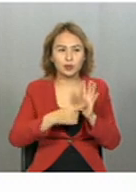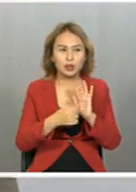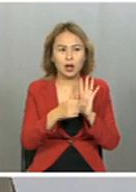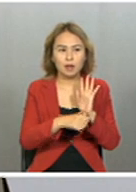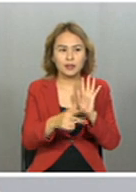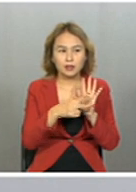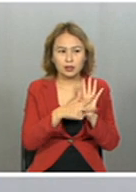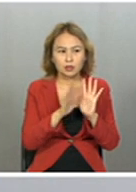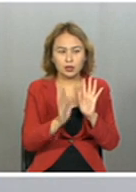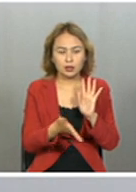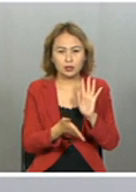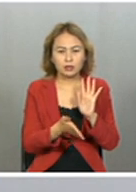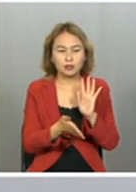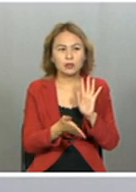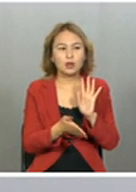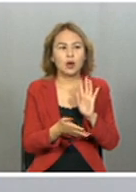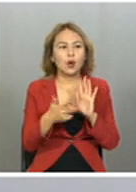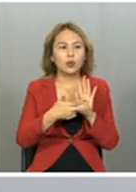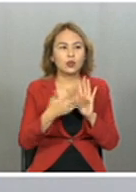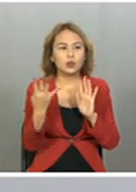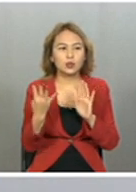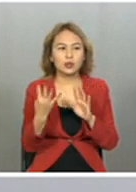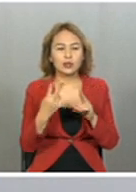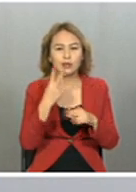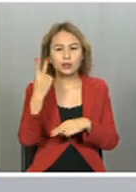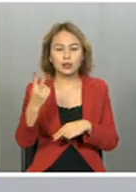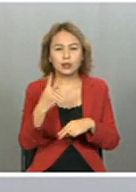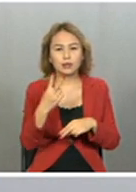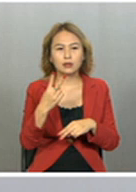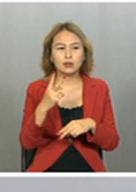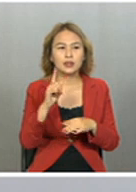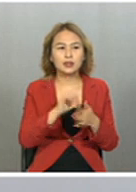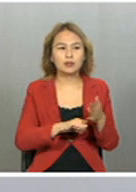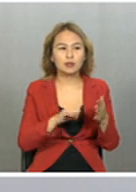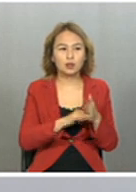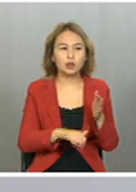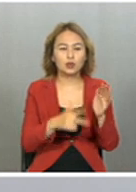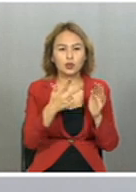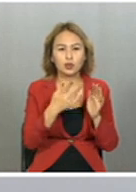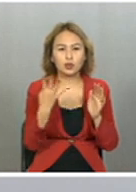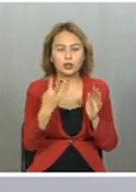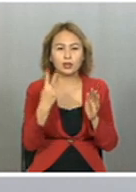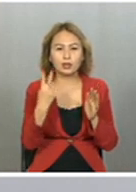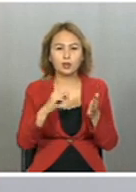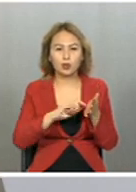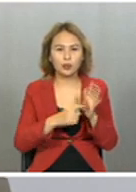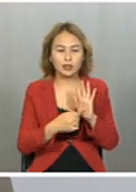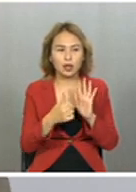береді. 34-ден 2-ге 2-ден беремін, себебі 34 пен 2-нің көбейтінісі 68-ді береді.